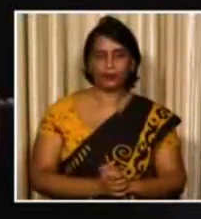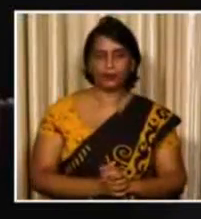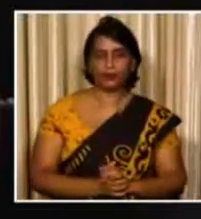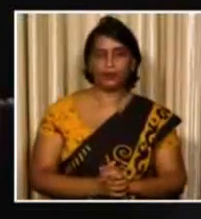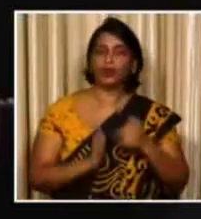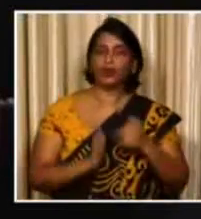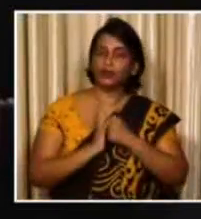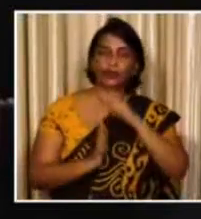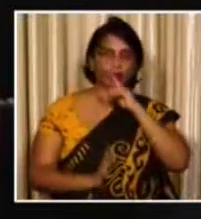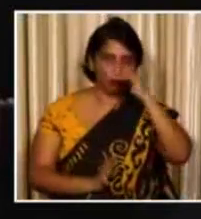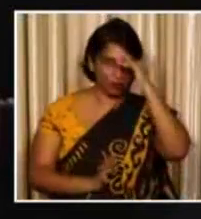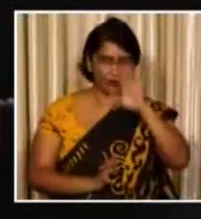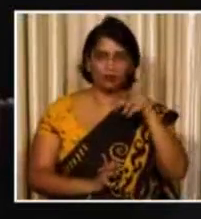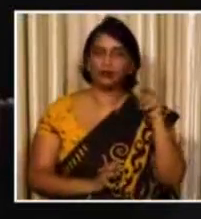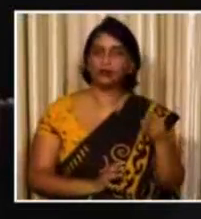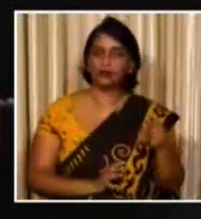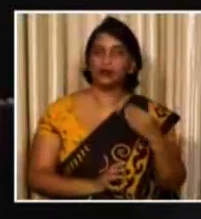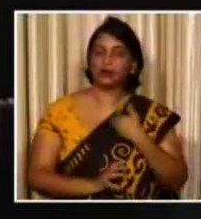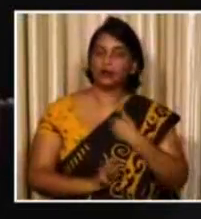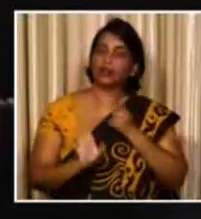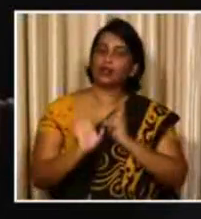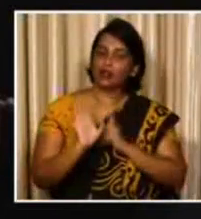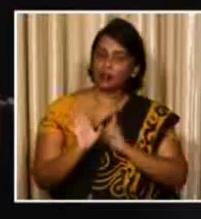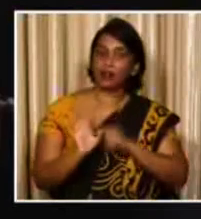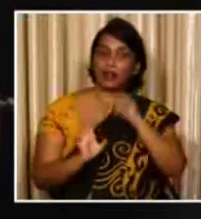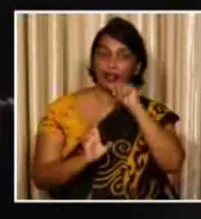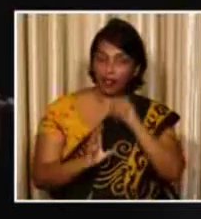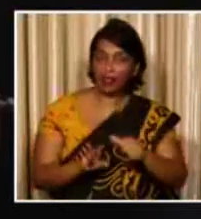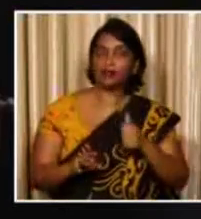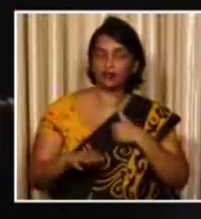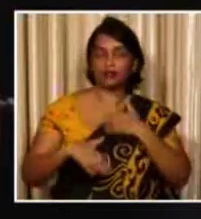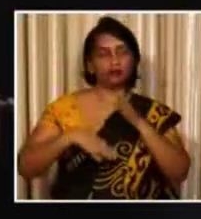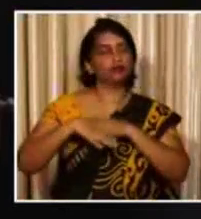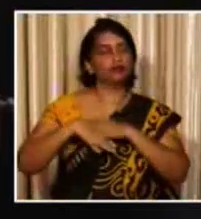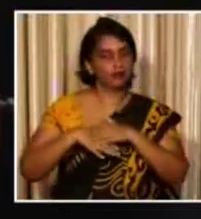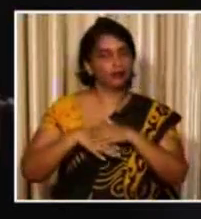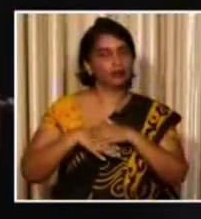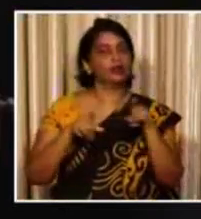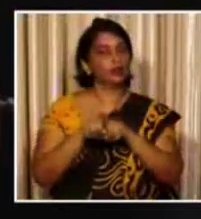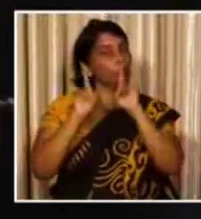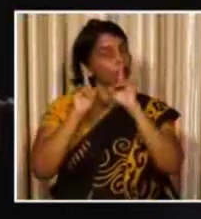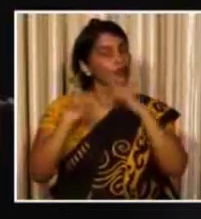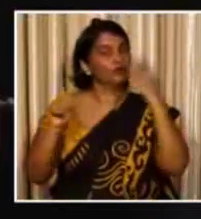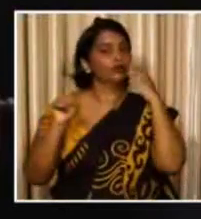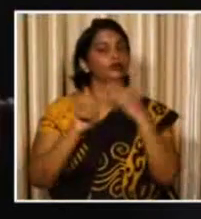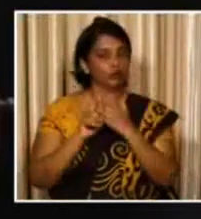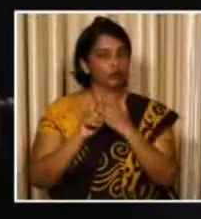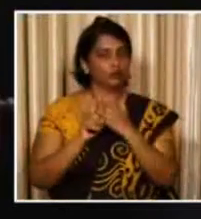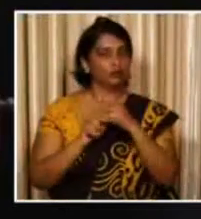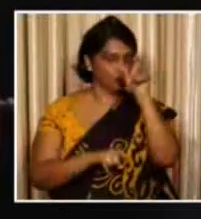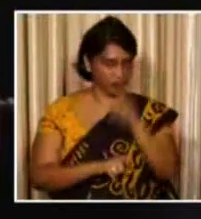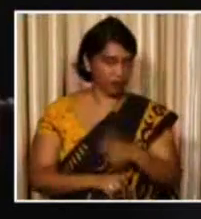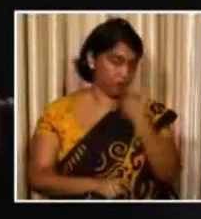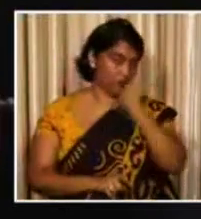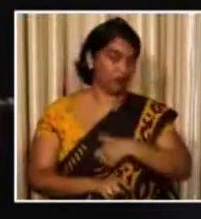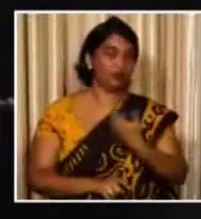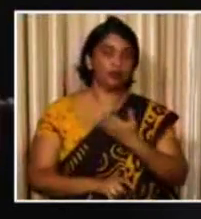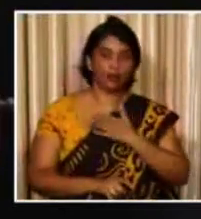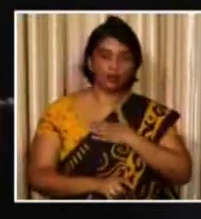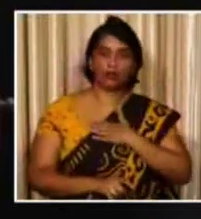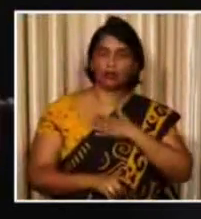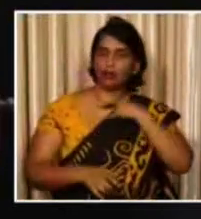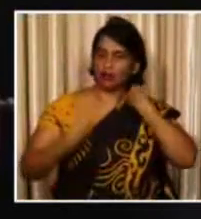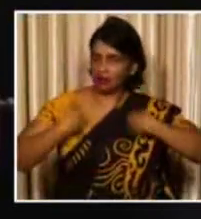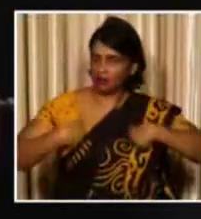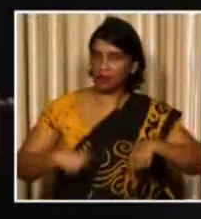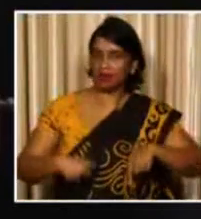ഗറു കഥാനായക തുമനി, മമ ഹെമദാമ സത്യയട മൂണദുൻ സഹ ഏ വെനുവേൻ പെനീ സിറ്റി കെനെക്. മകേ എങ്കേ